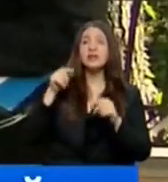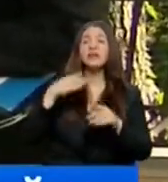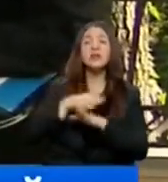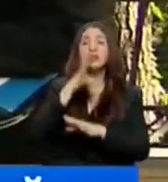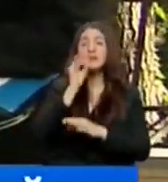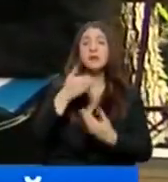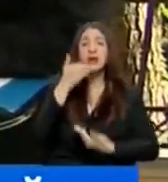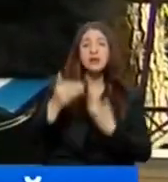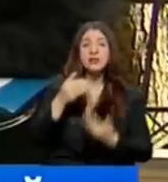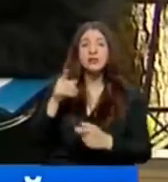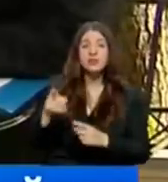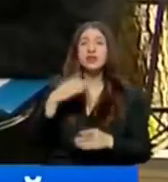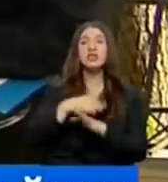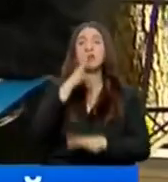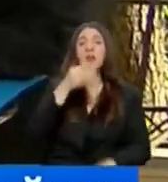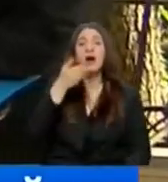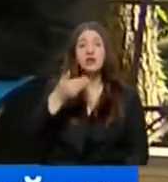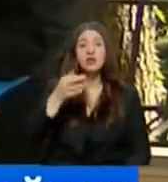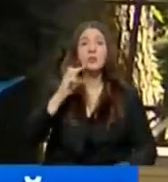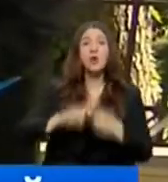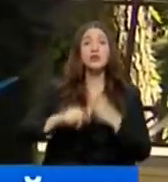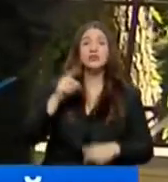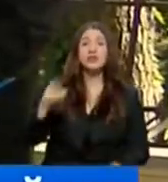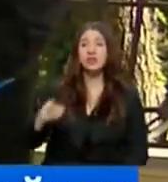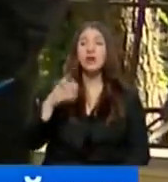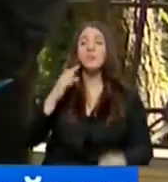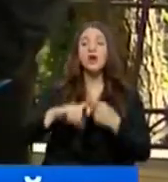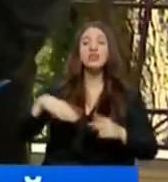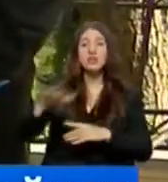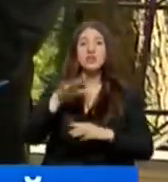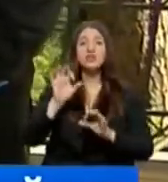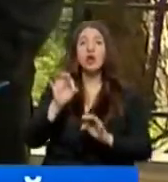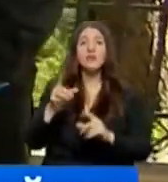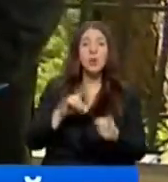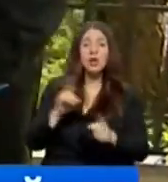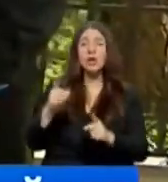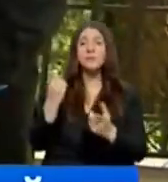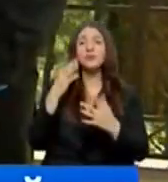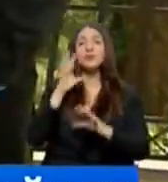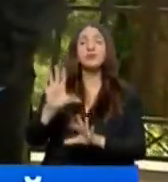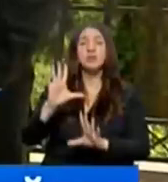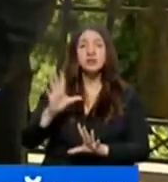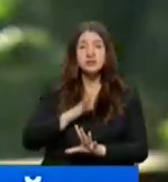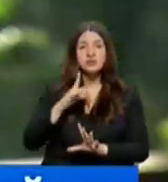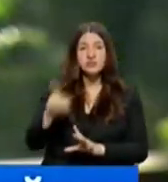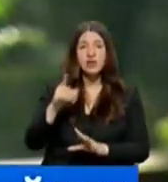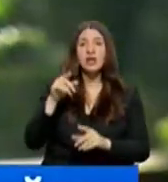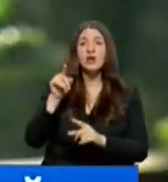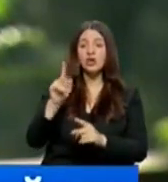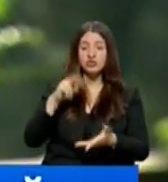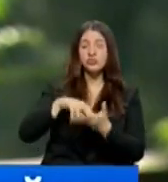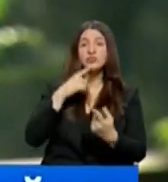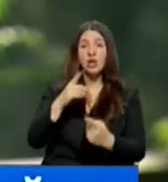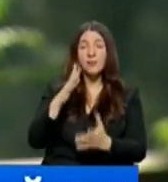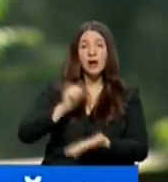anlatıyor? Gazeteciler. Gerçekleri kim anlatıyor? Politikacılar. Politikacıların şöyle veya böyle bir dokunulmazlığı var. Yani onlar çıkıp söylerler.